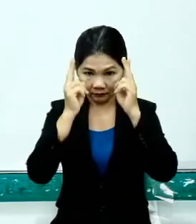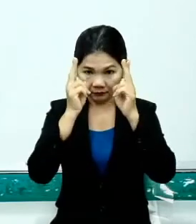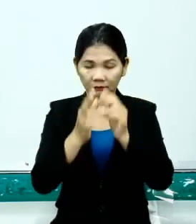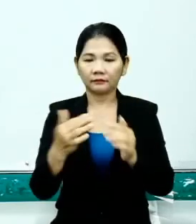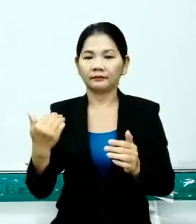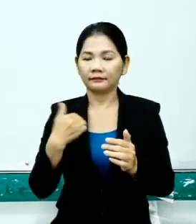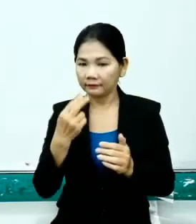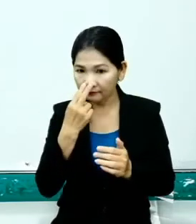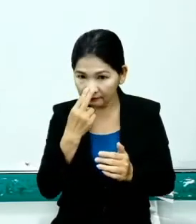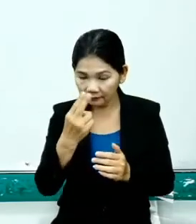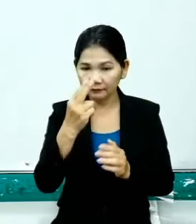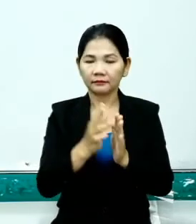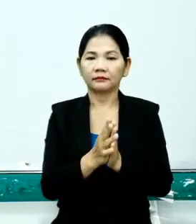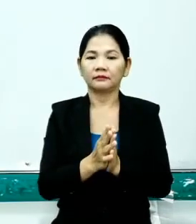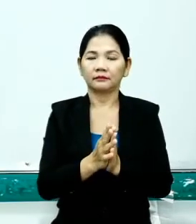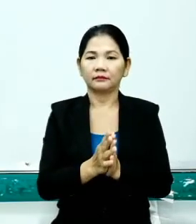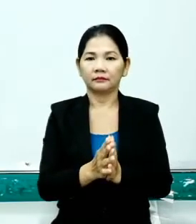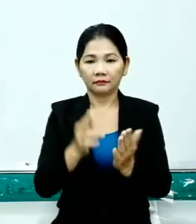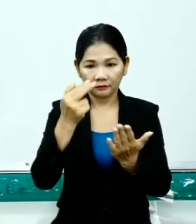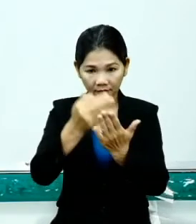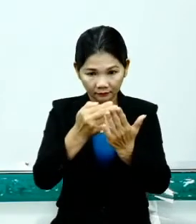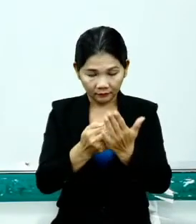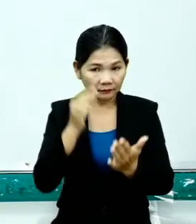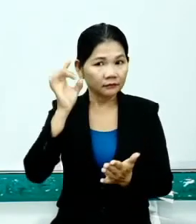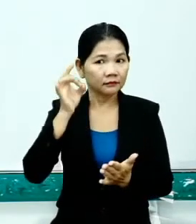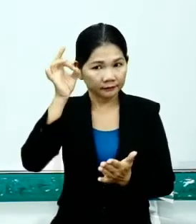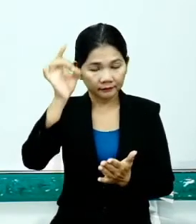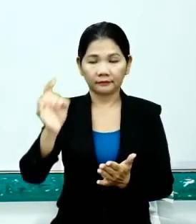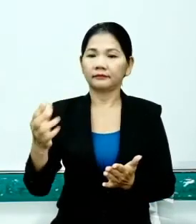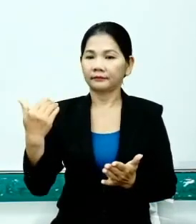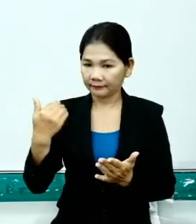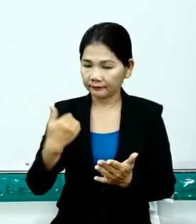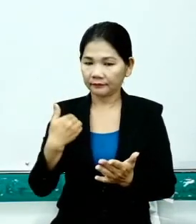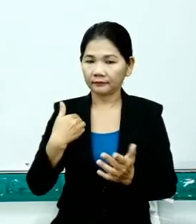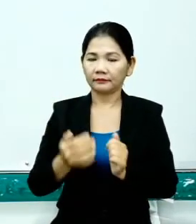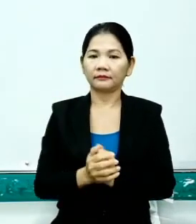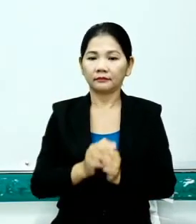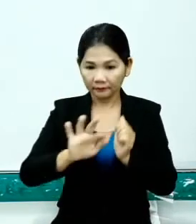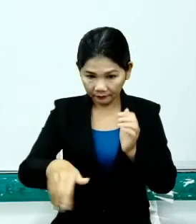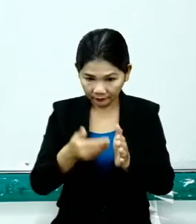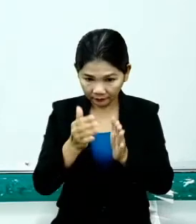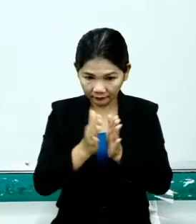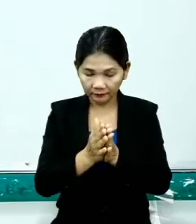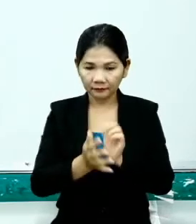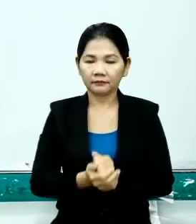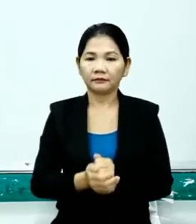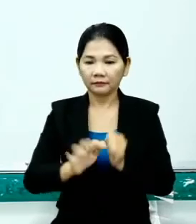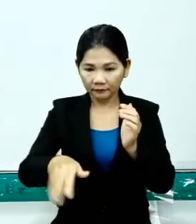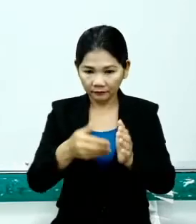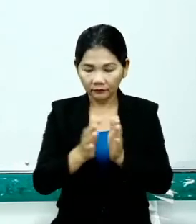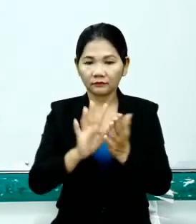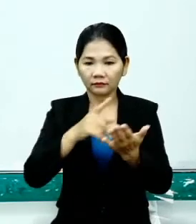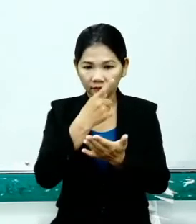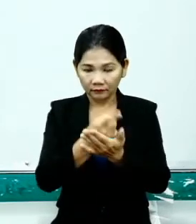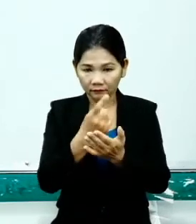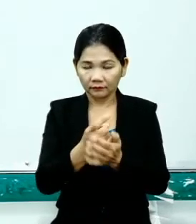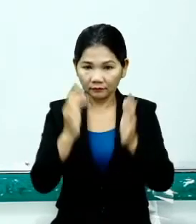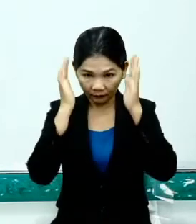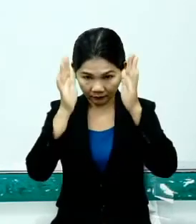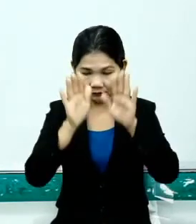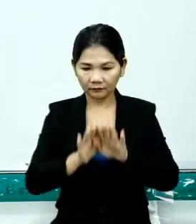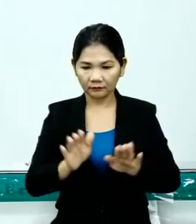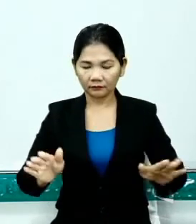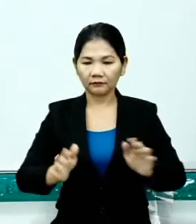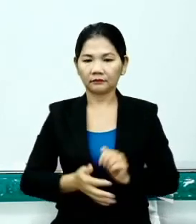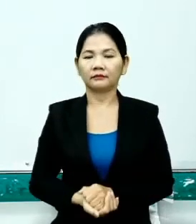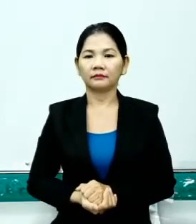Chân con chăm từ xoay rốt nơi gửi lại bạc tiên nụ cọm. Nên ạc nè con nè. Chà, con chán. Chà, chân ọc con chung phô ca dù kết tục đạo rồi bỏ con